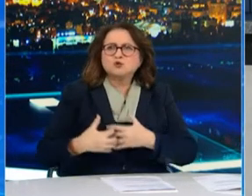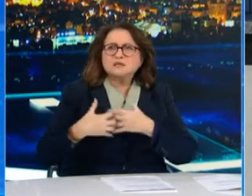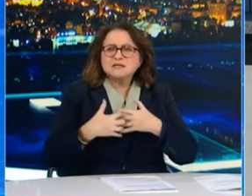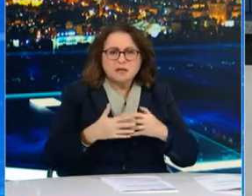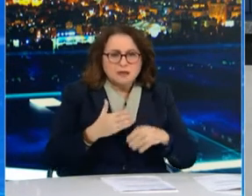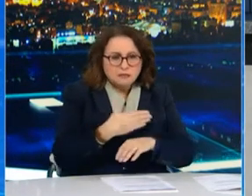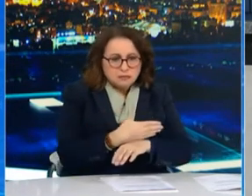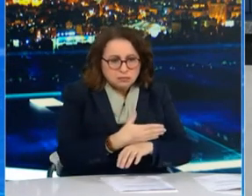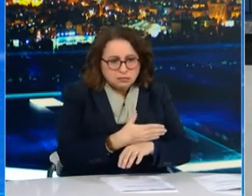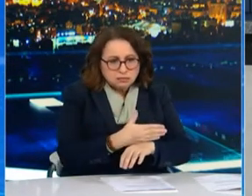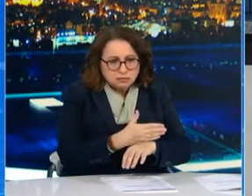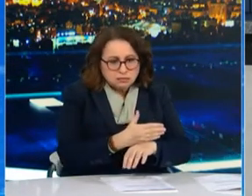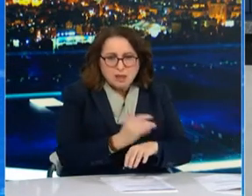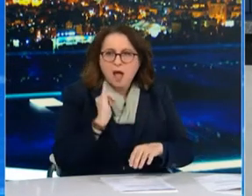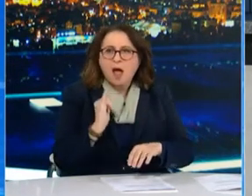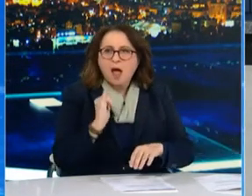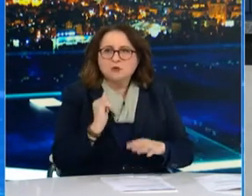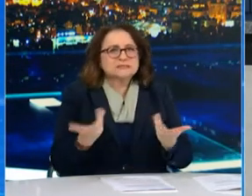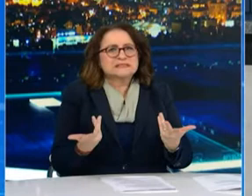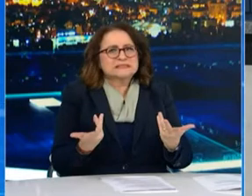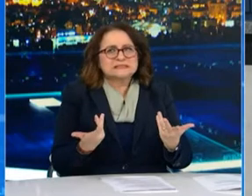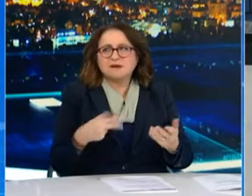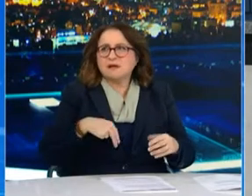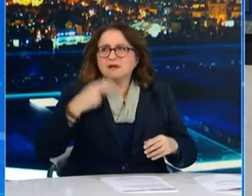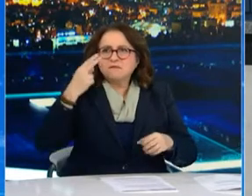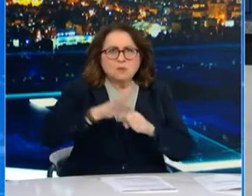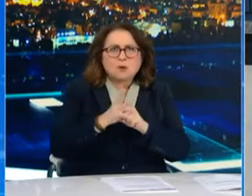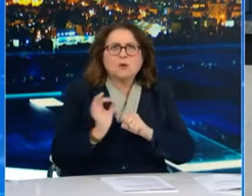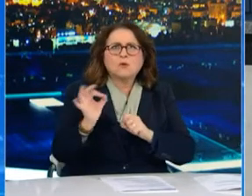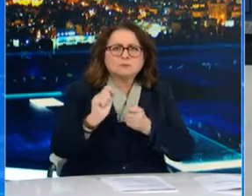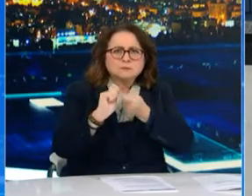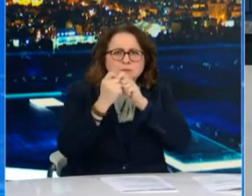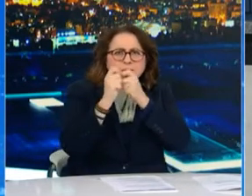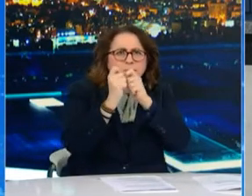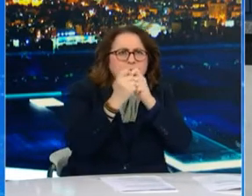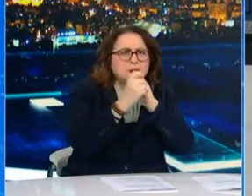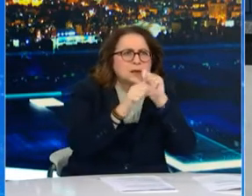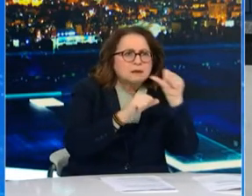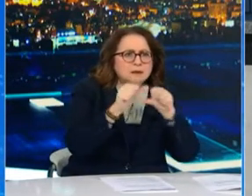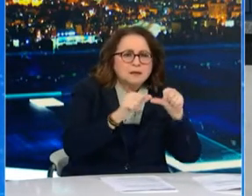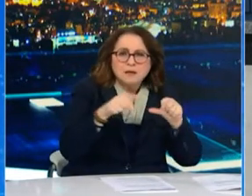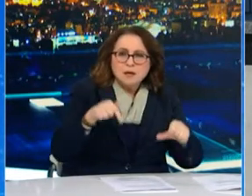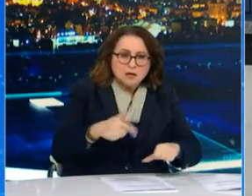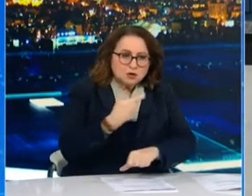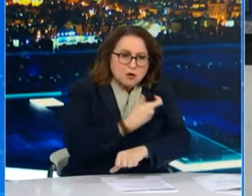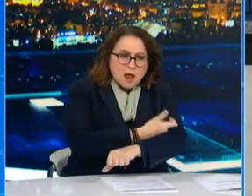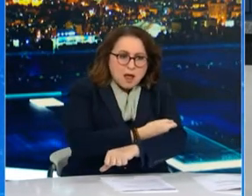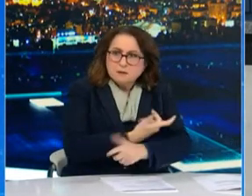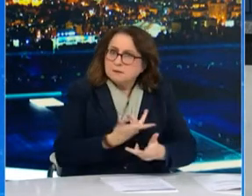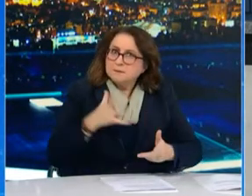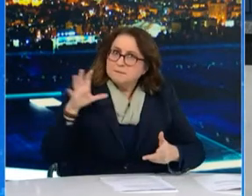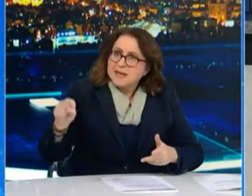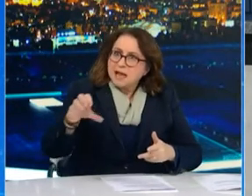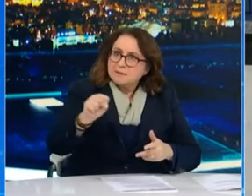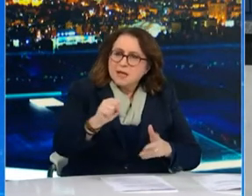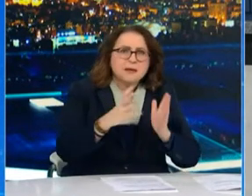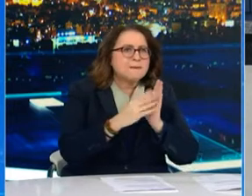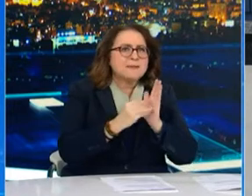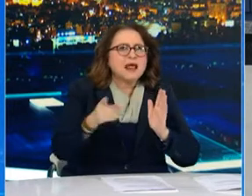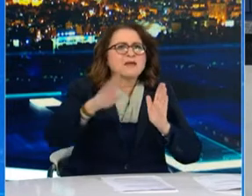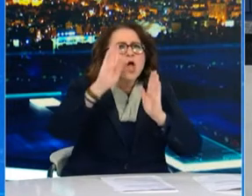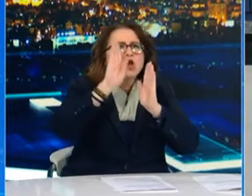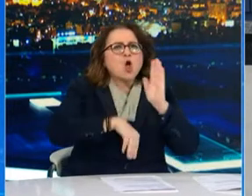μεταλλαγμένα στελέχη του ιού συνεχίζουν να εξαπλώνονται. Μάλιστα, σύμφωνα με μελέτη, τα υπάρχοντα εμβόλια δεν καλύπτουν επαρκώς την νοτιοαφρικανική μετάλλαξη